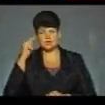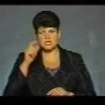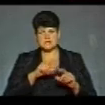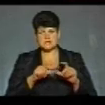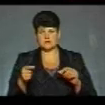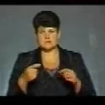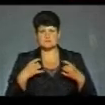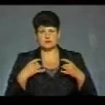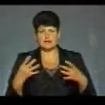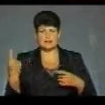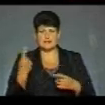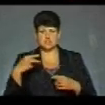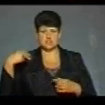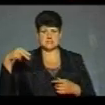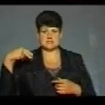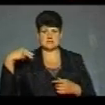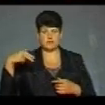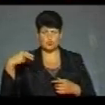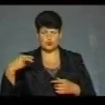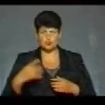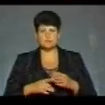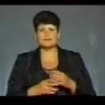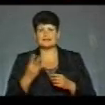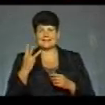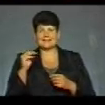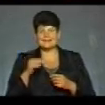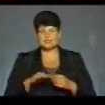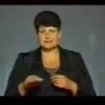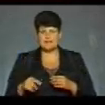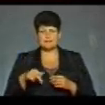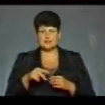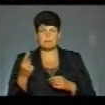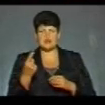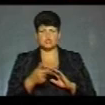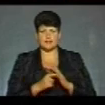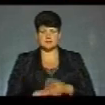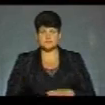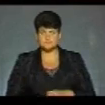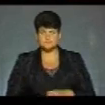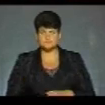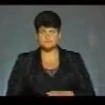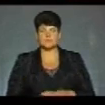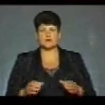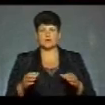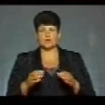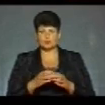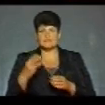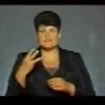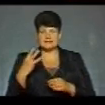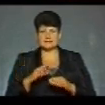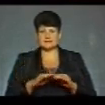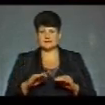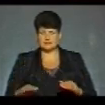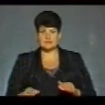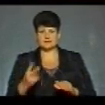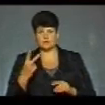Тернополя відсвяткували перший дзвоник. Понад 3 тисячі дітей пішли у перший клас. Групу для 30 дошкільнят віком від